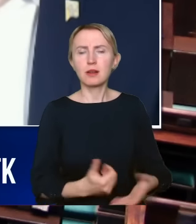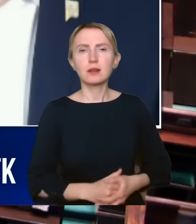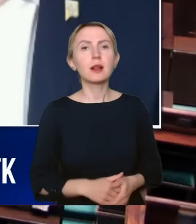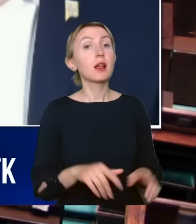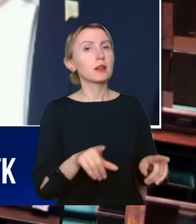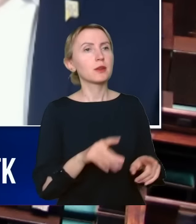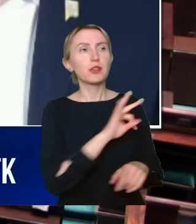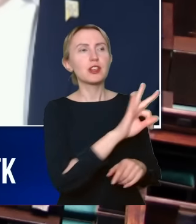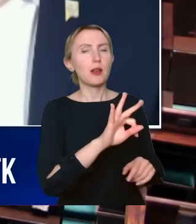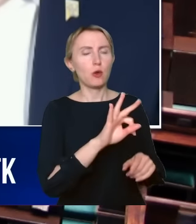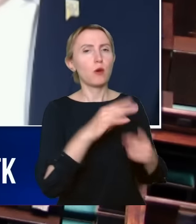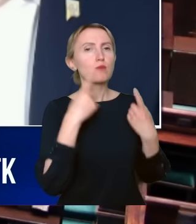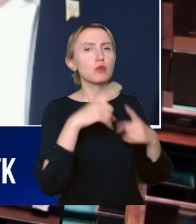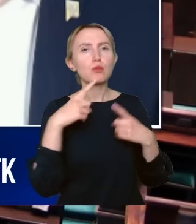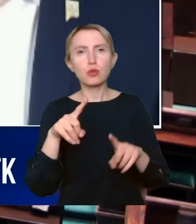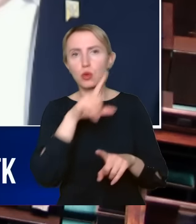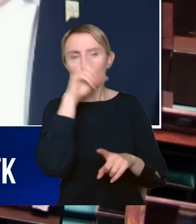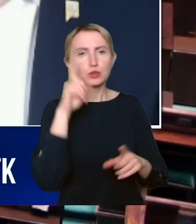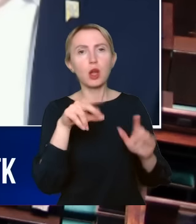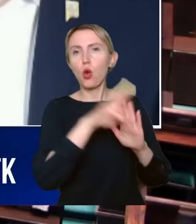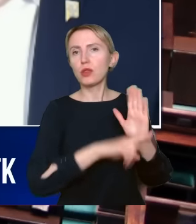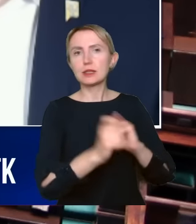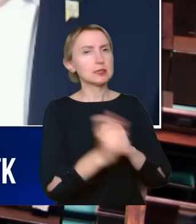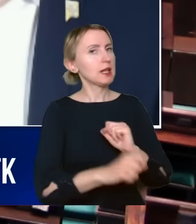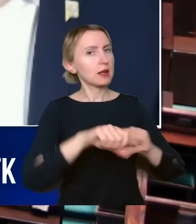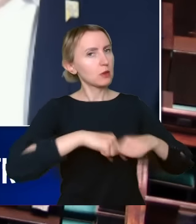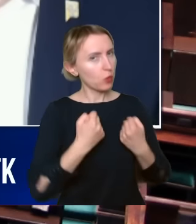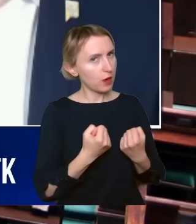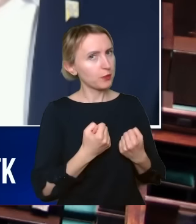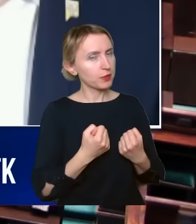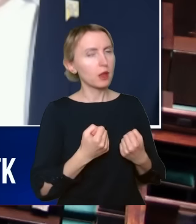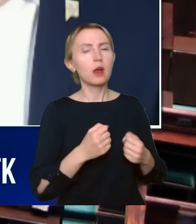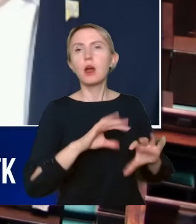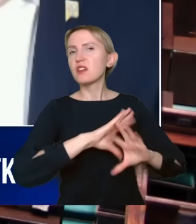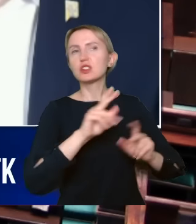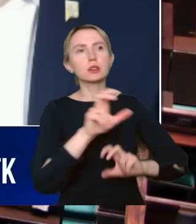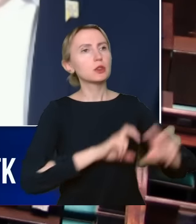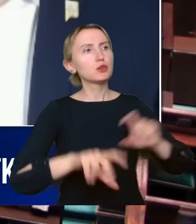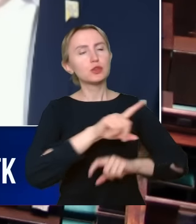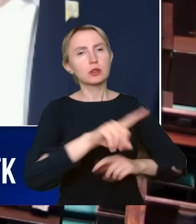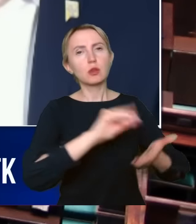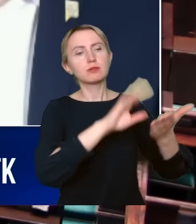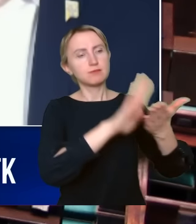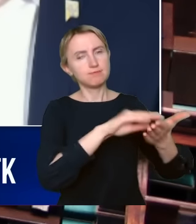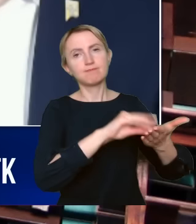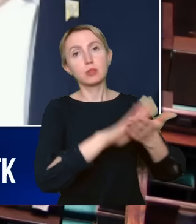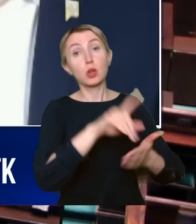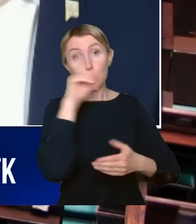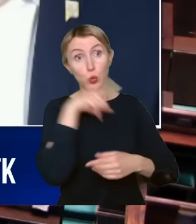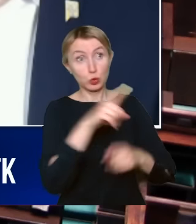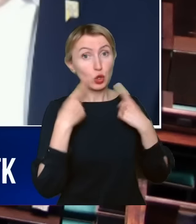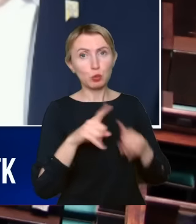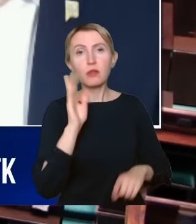jego ludzie przekraczają granice kodeksu karnego. Mówiłem o tym, wszystkie czyny są notowane i ci ludzie poniosą